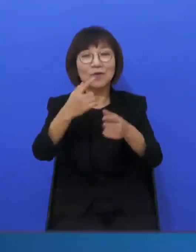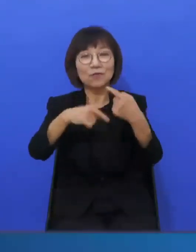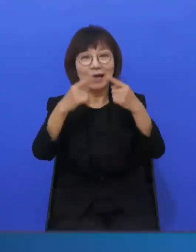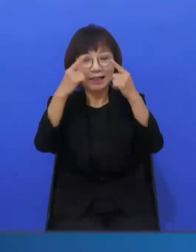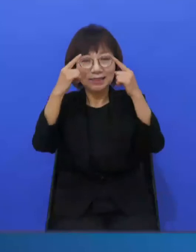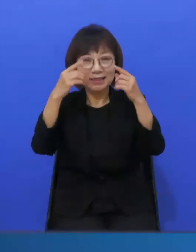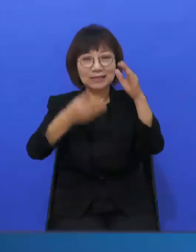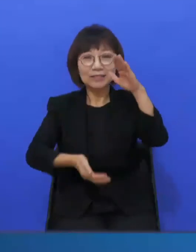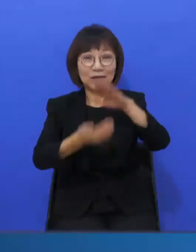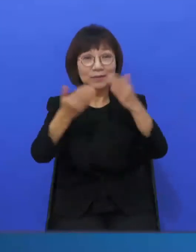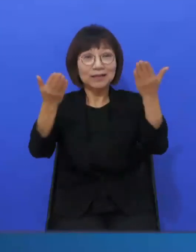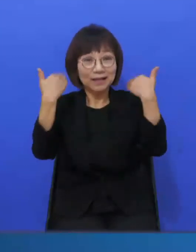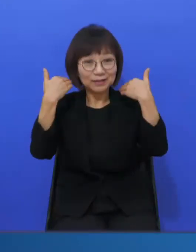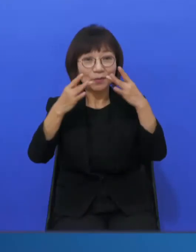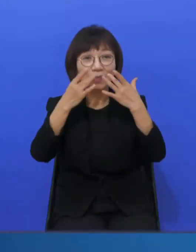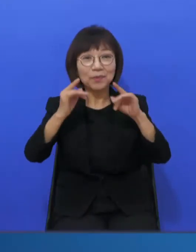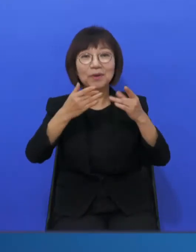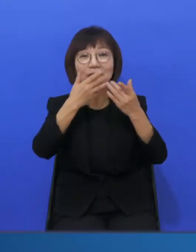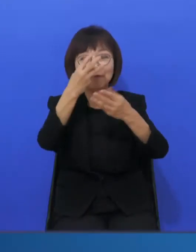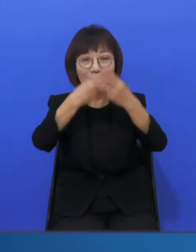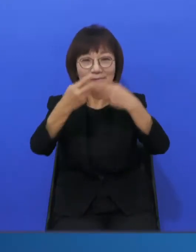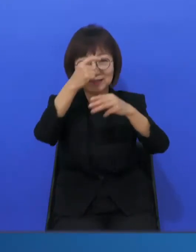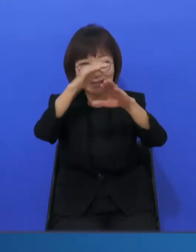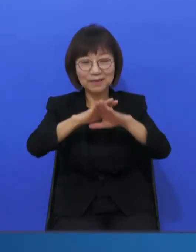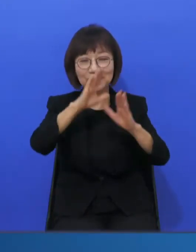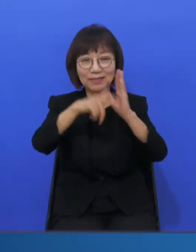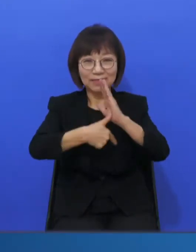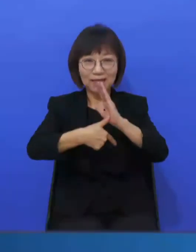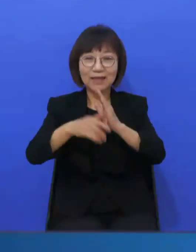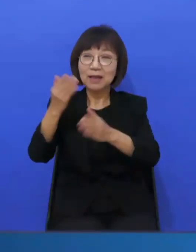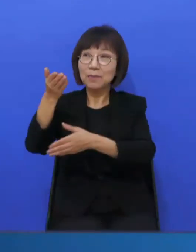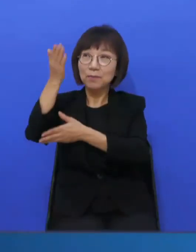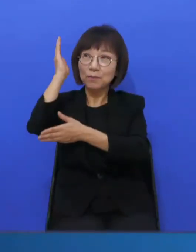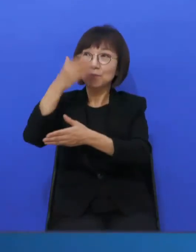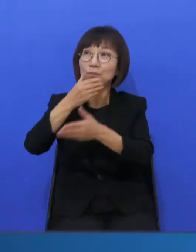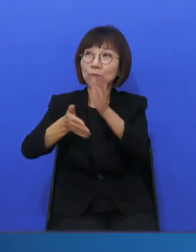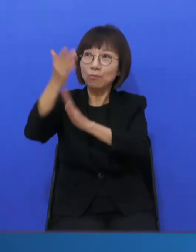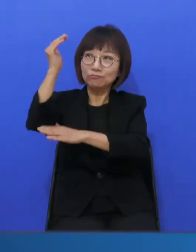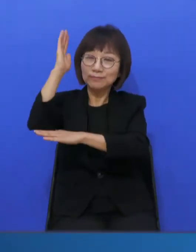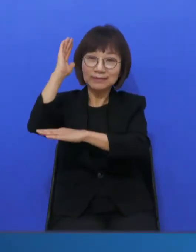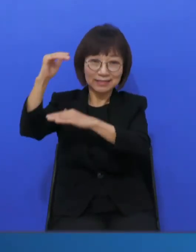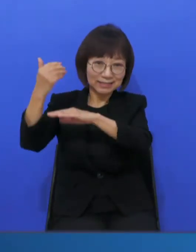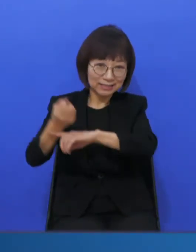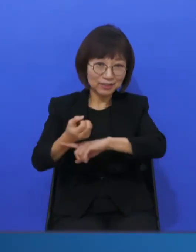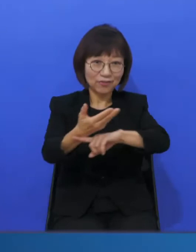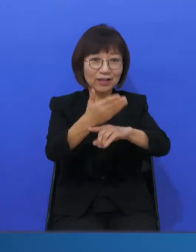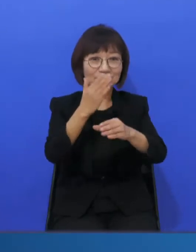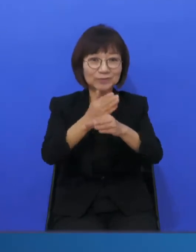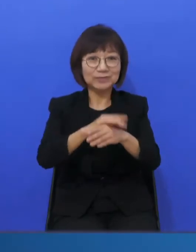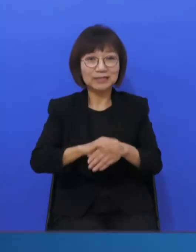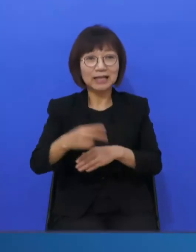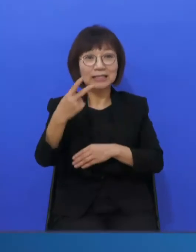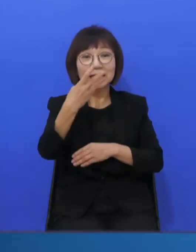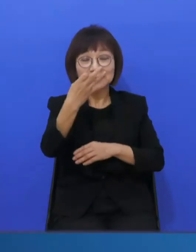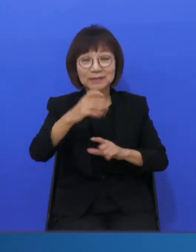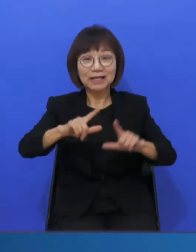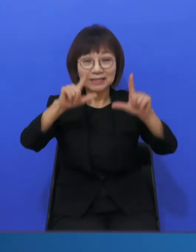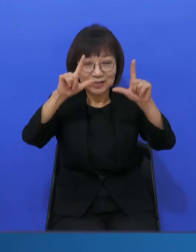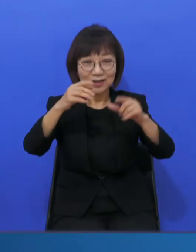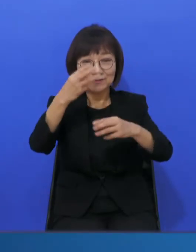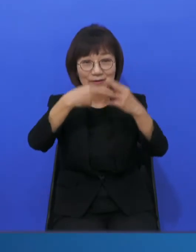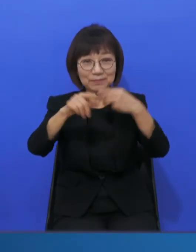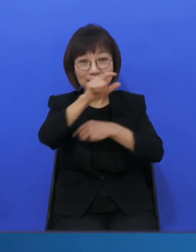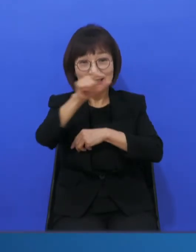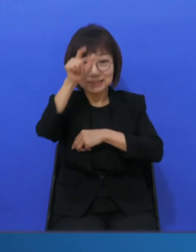서밋스쿨과 토요 렘넌트 예배로 본부 흐름을 타고 계십니다. 2014년 세워진 렘넌트 신학교는 코로나로 인해